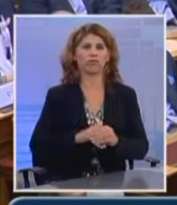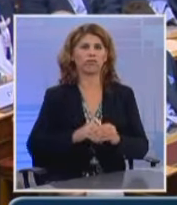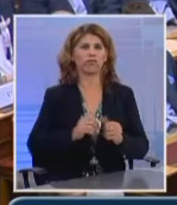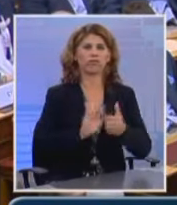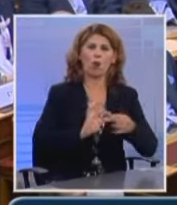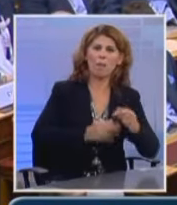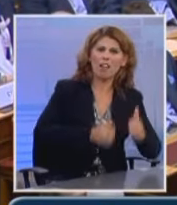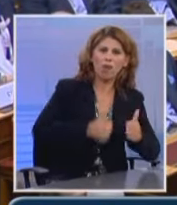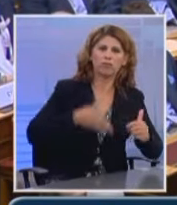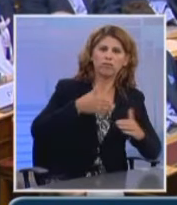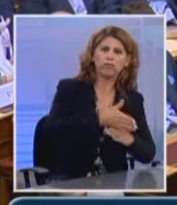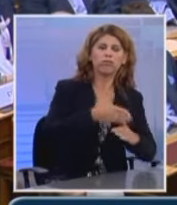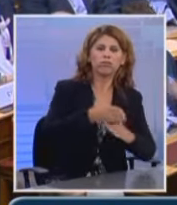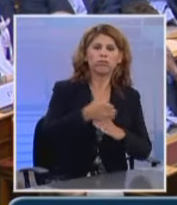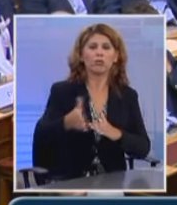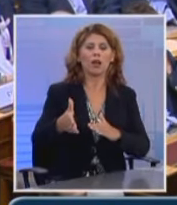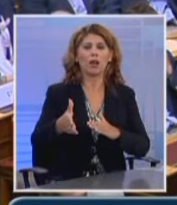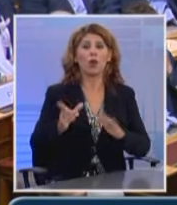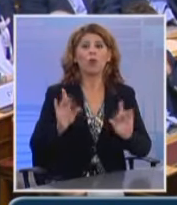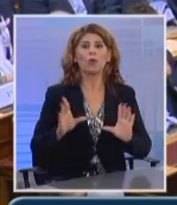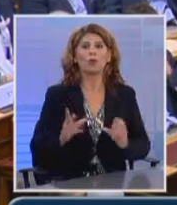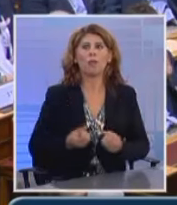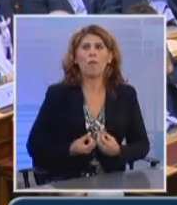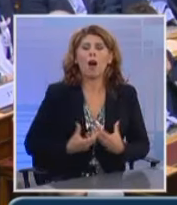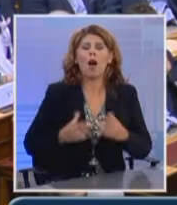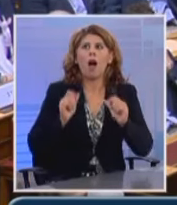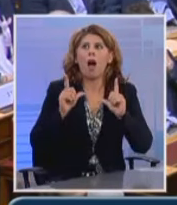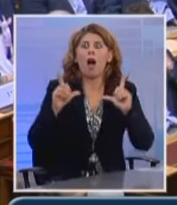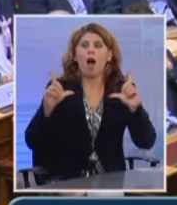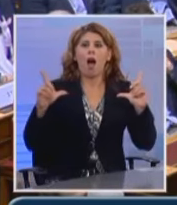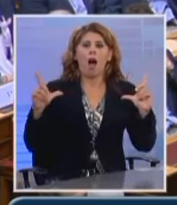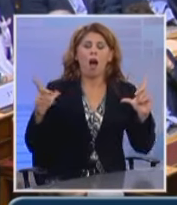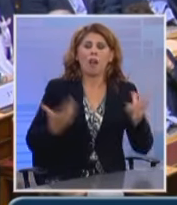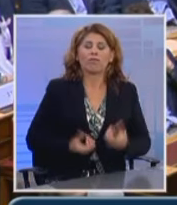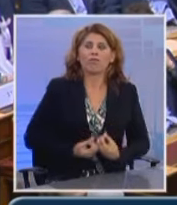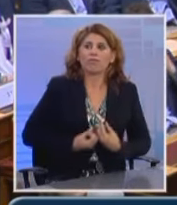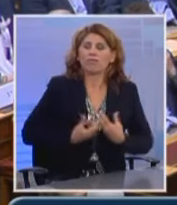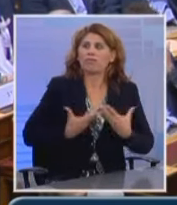Και ούτε το δέος που μπορεί να νιώσει κάποιος από